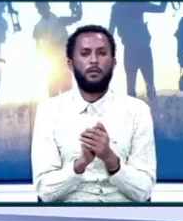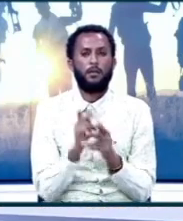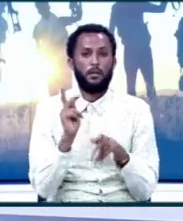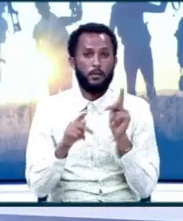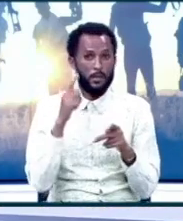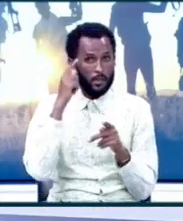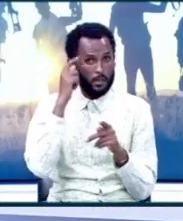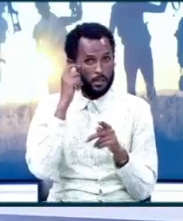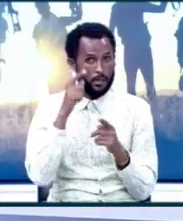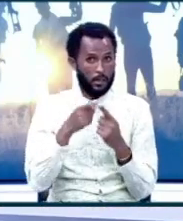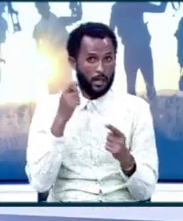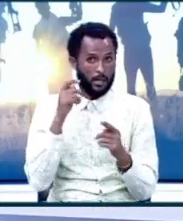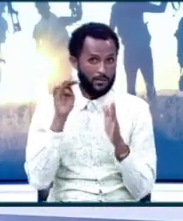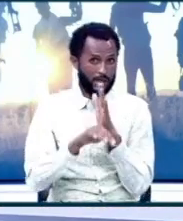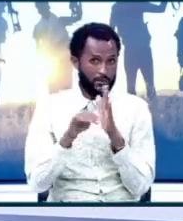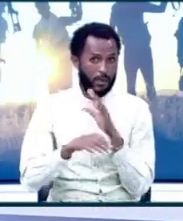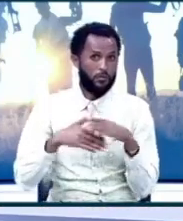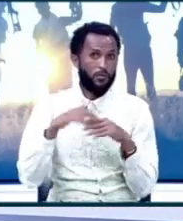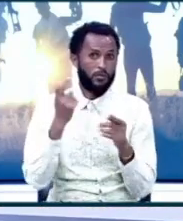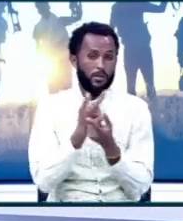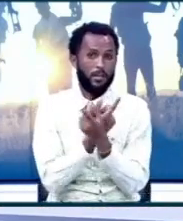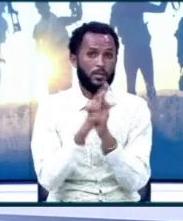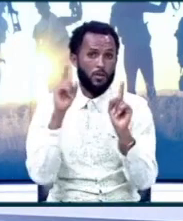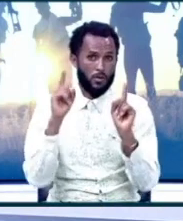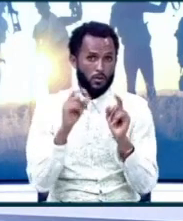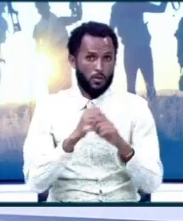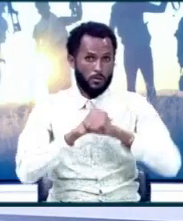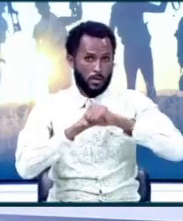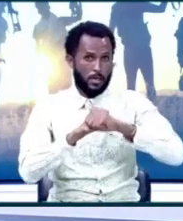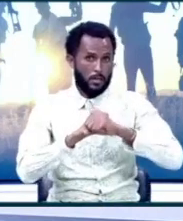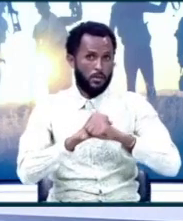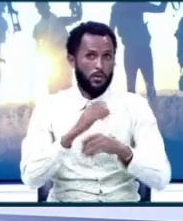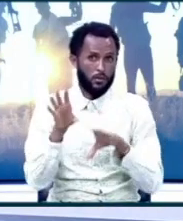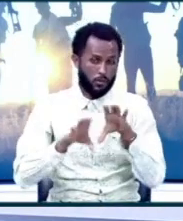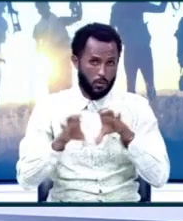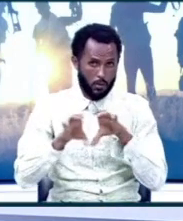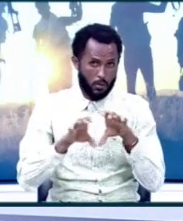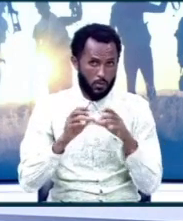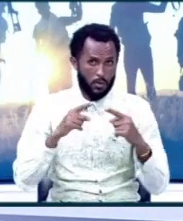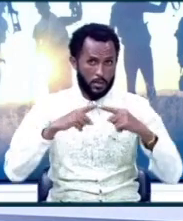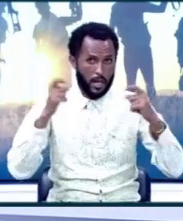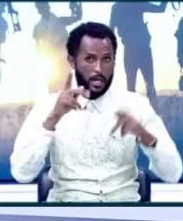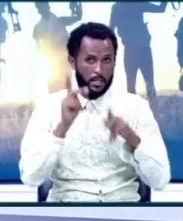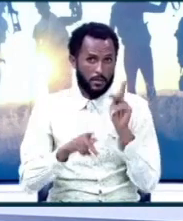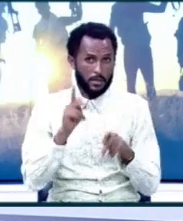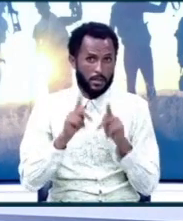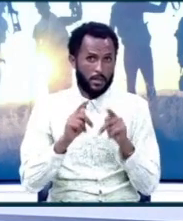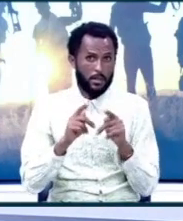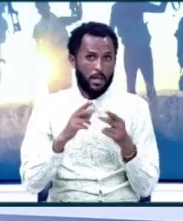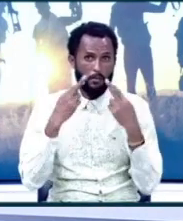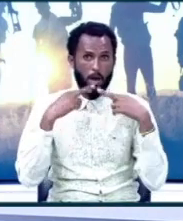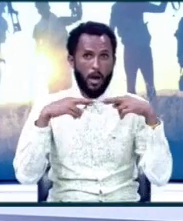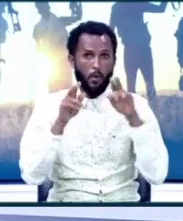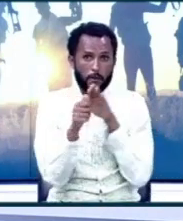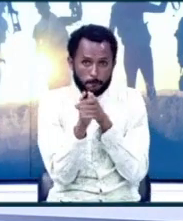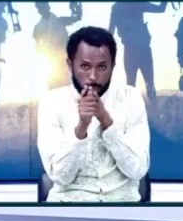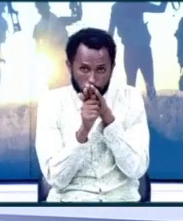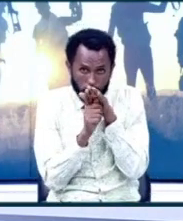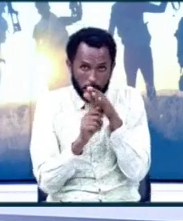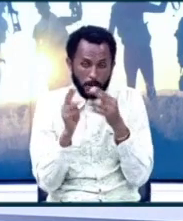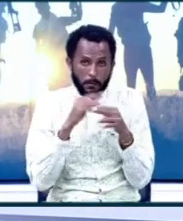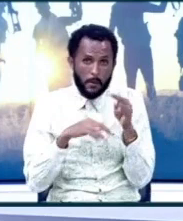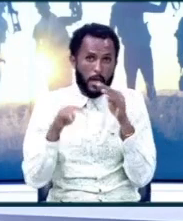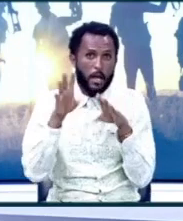ህዝብ ትግራይ ካብ ፅንተት ትዝወፀሉ ድሕንነቱ ብመኸተ ዝረጋገፀሉ ፀላት ህዝቢ ትግራይ ብኣዋጅን ስውርን ሜላ ኣብ